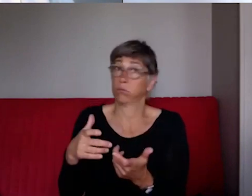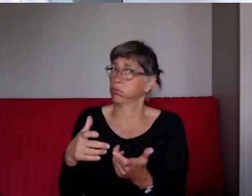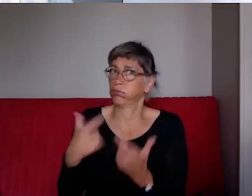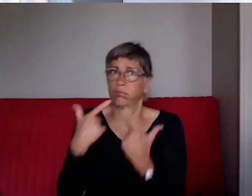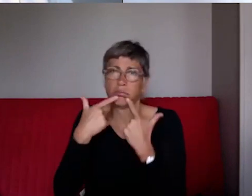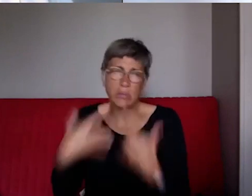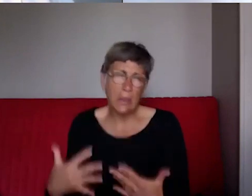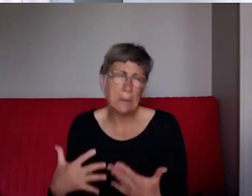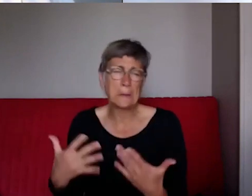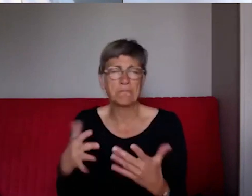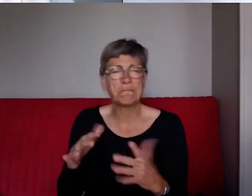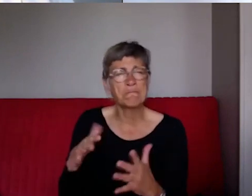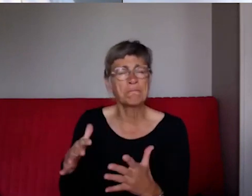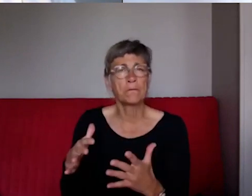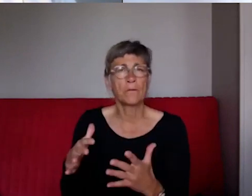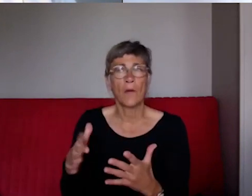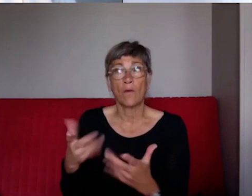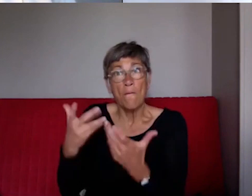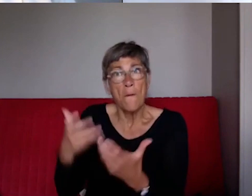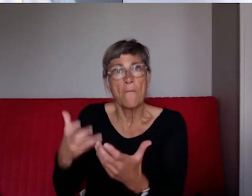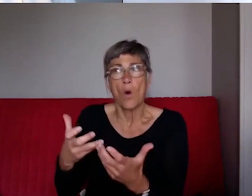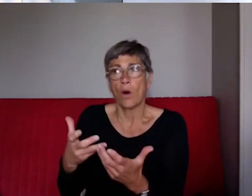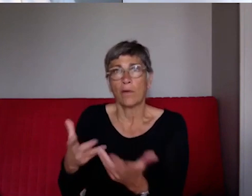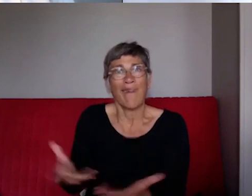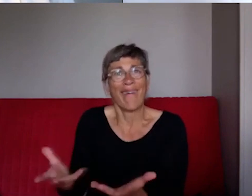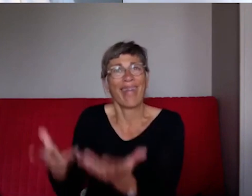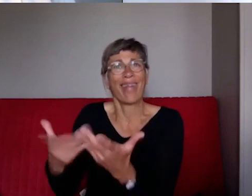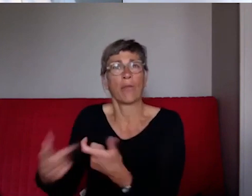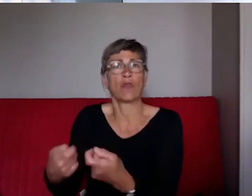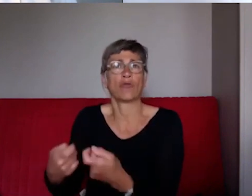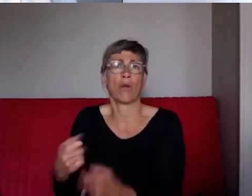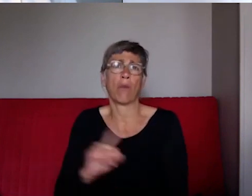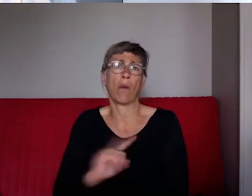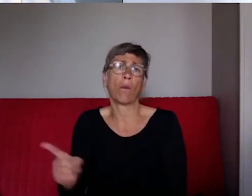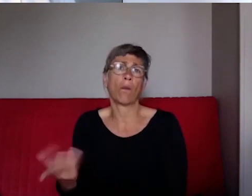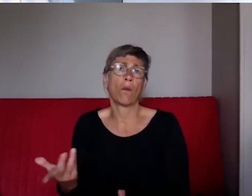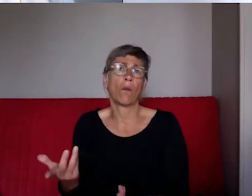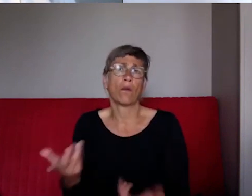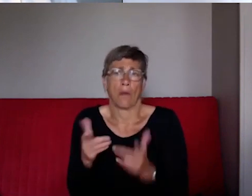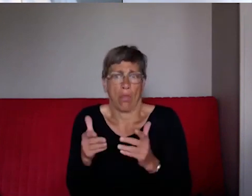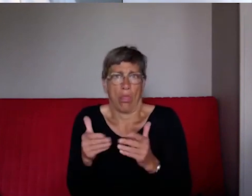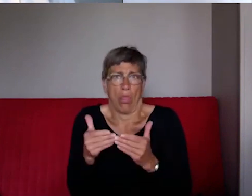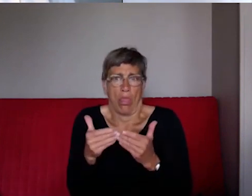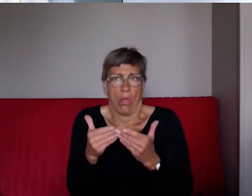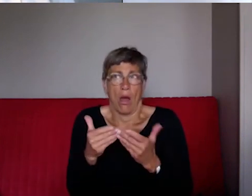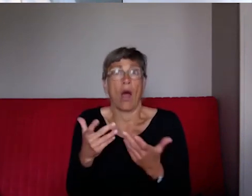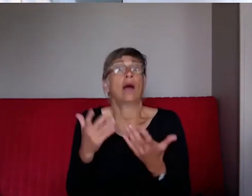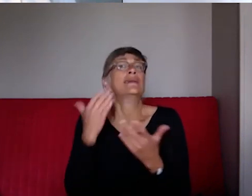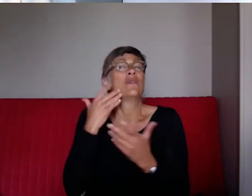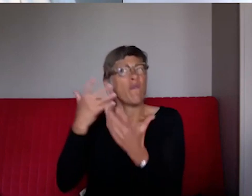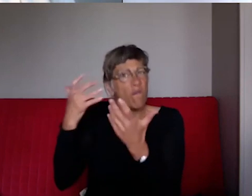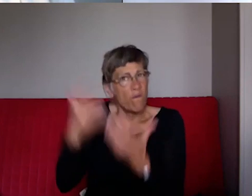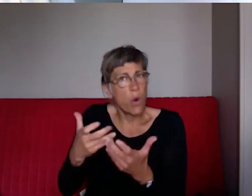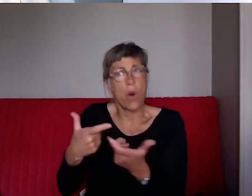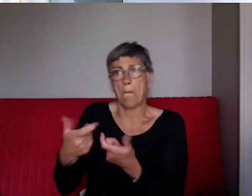non concluantes, on va pas l'orienter sur une nouvelle étape de management. Si jamais elle veut continuer à faire du management, on va essayer de lui